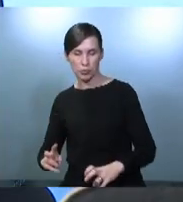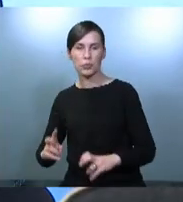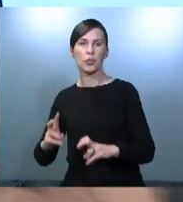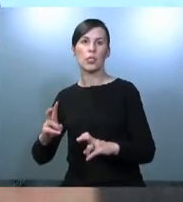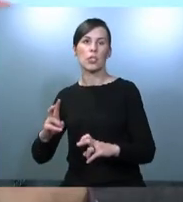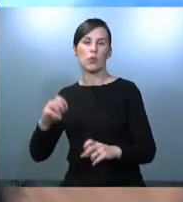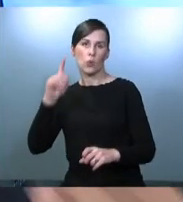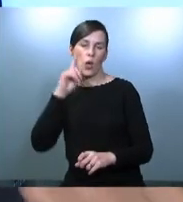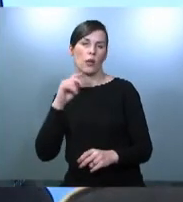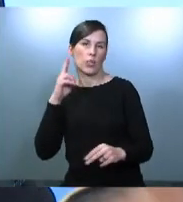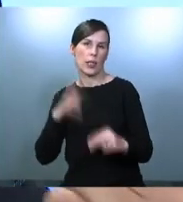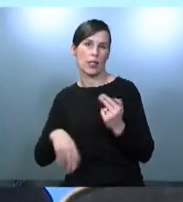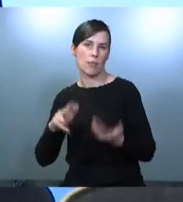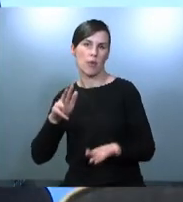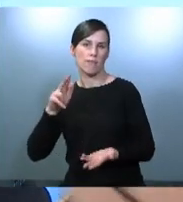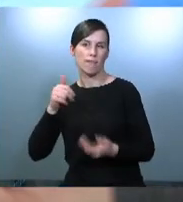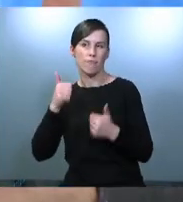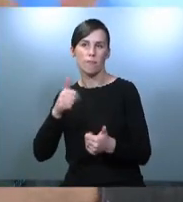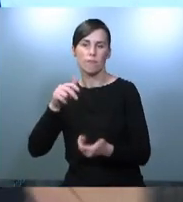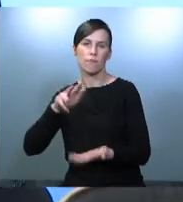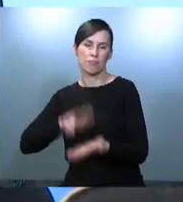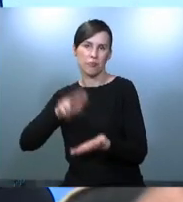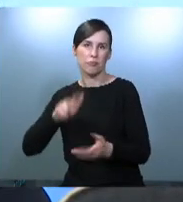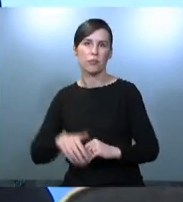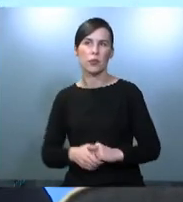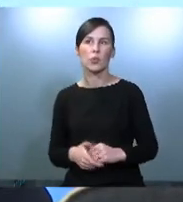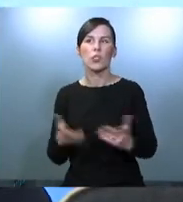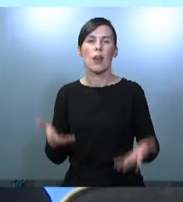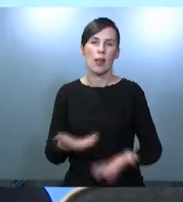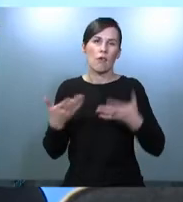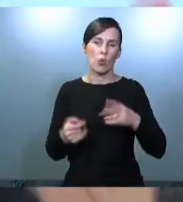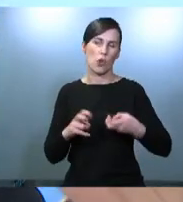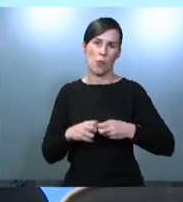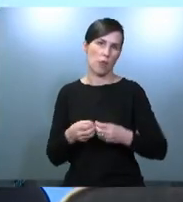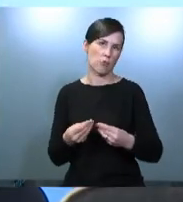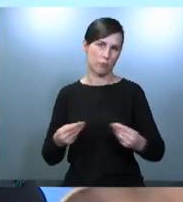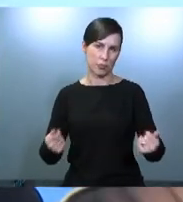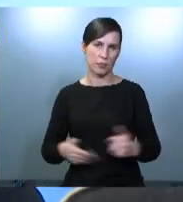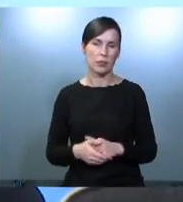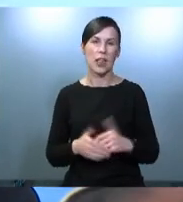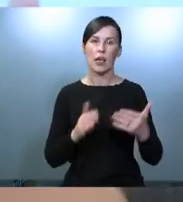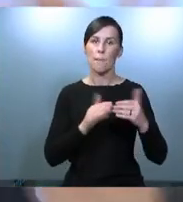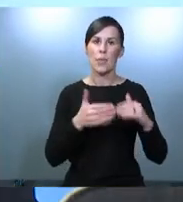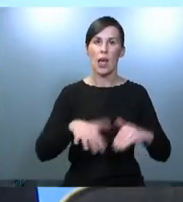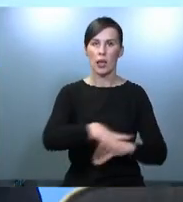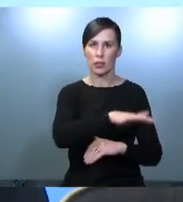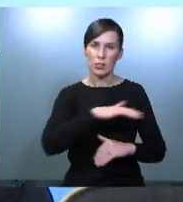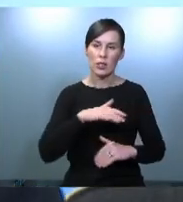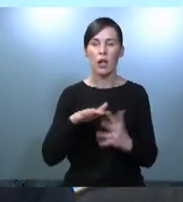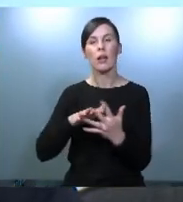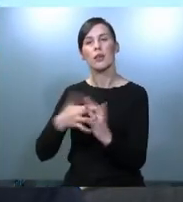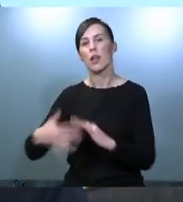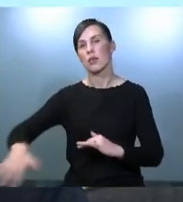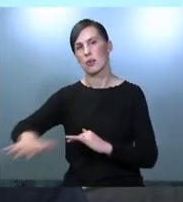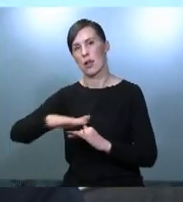mes tikrai žymiai geriau ir lengviau, kai sakoma, išspręsim tas problemas, kurios yra tiek mieste, tiek kaime ir kurios liečia